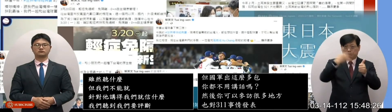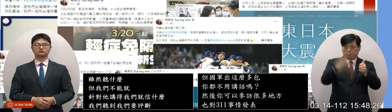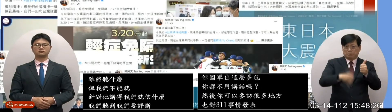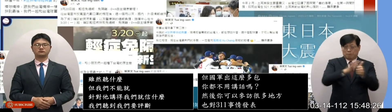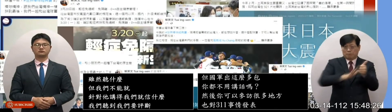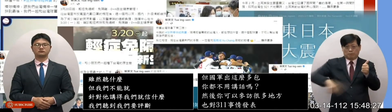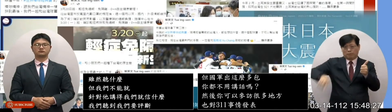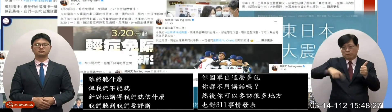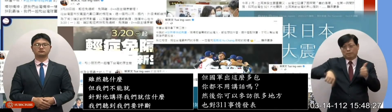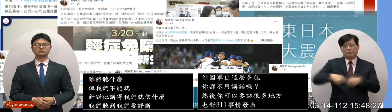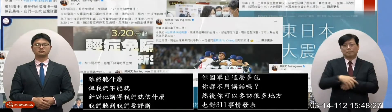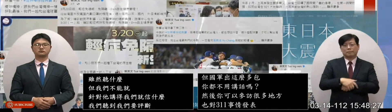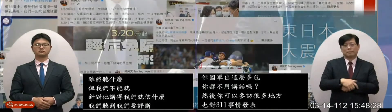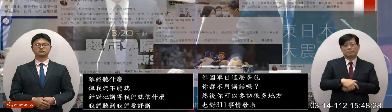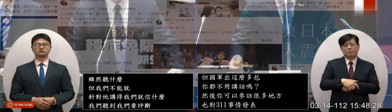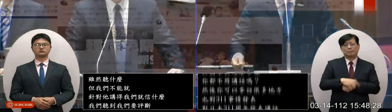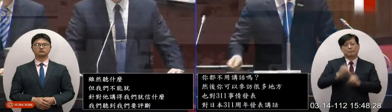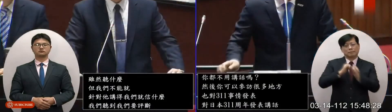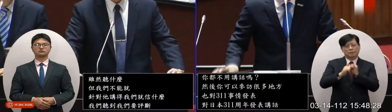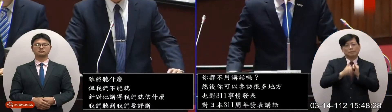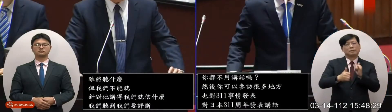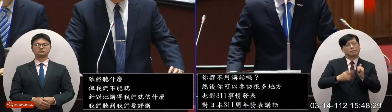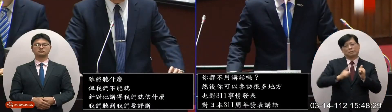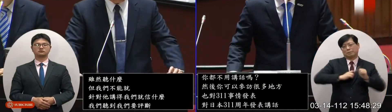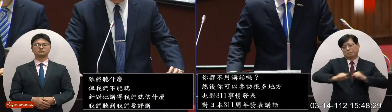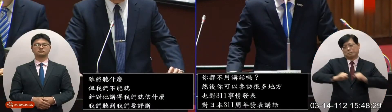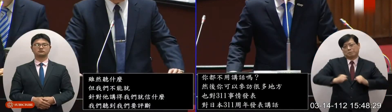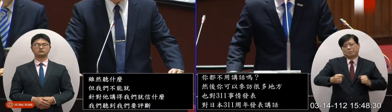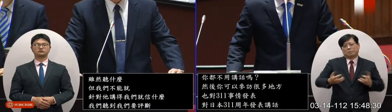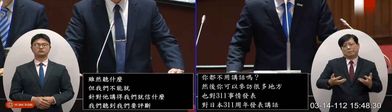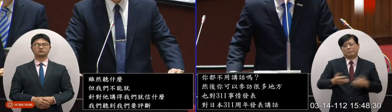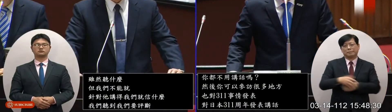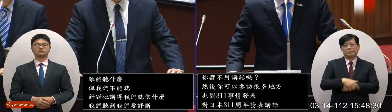三军，百姓自力救济。